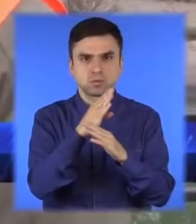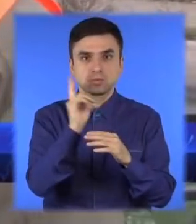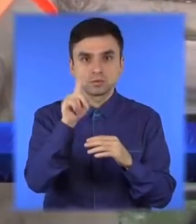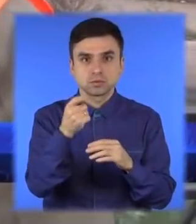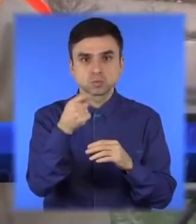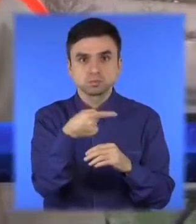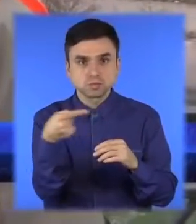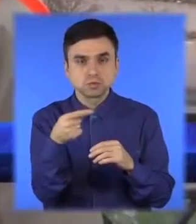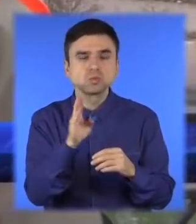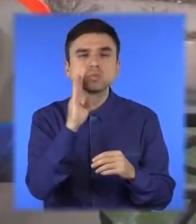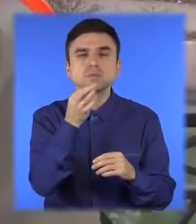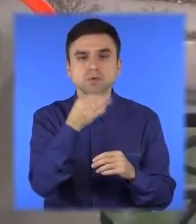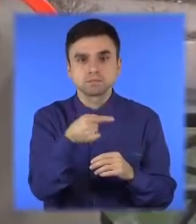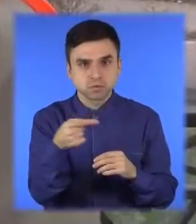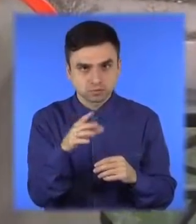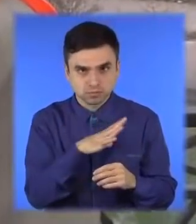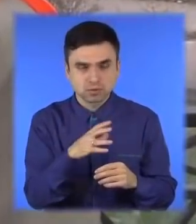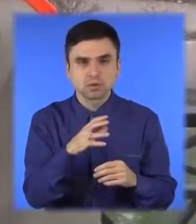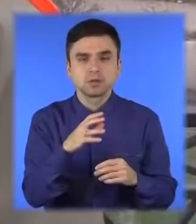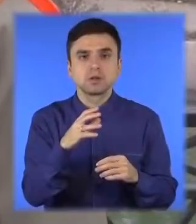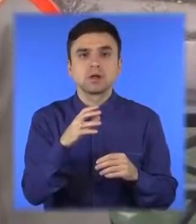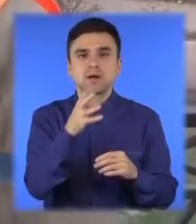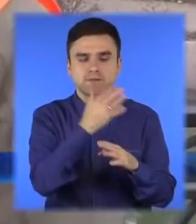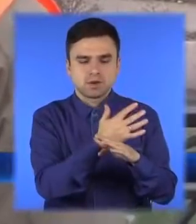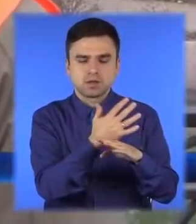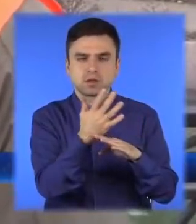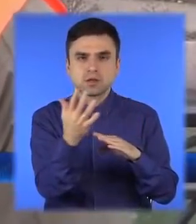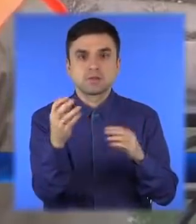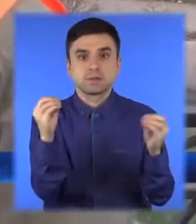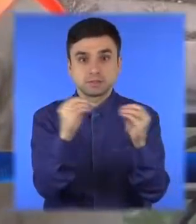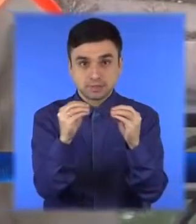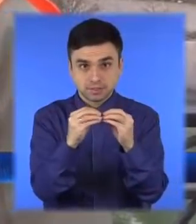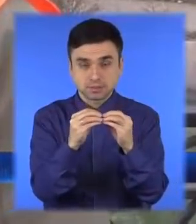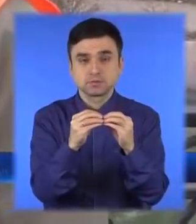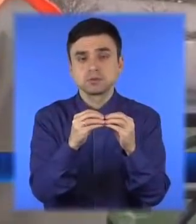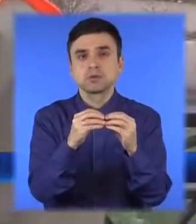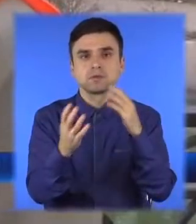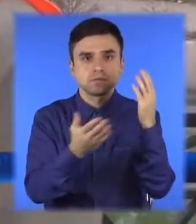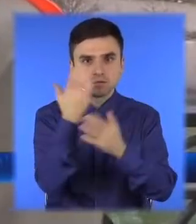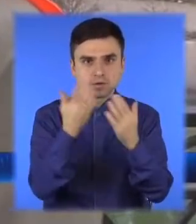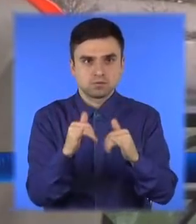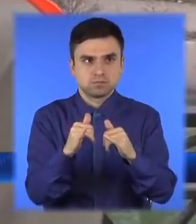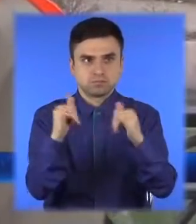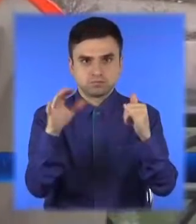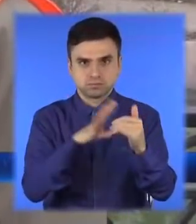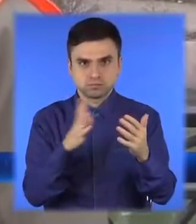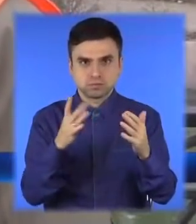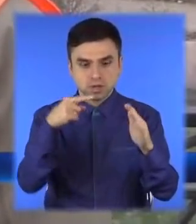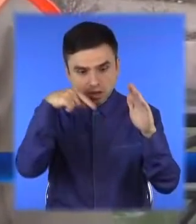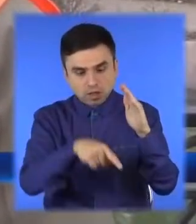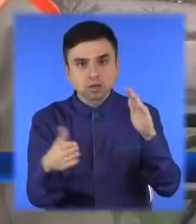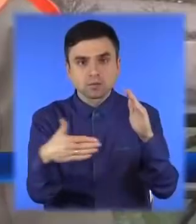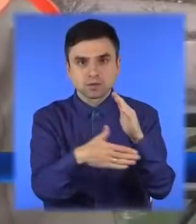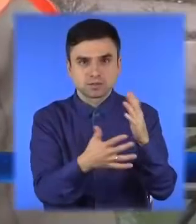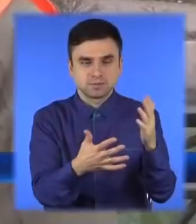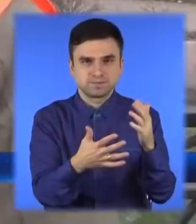небольші заморозки рано утром, потім плюс вітер, який усилювався к часам к 10. Риба себе